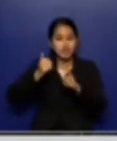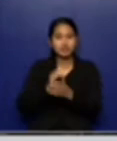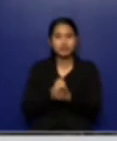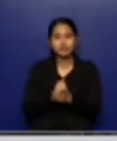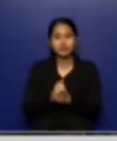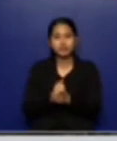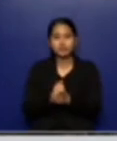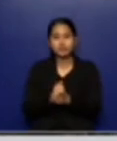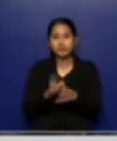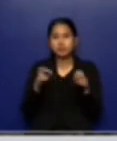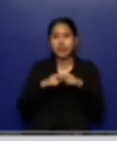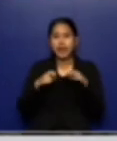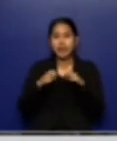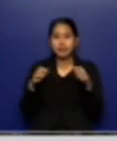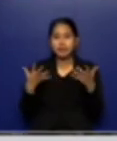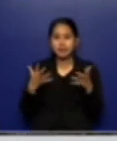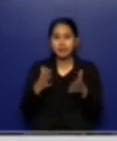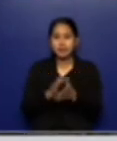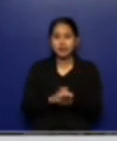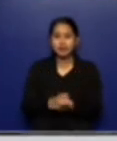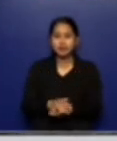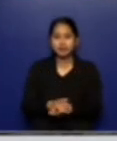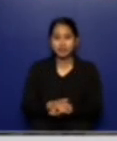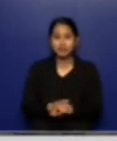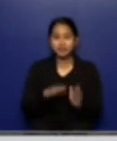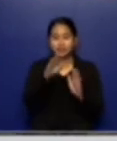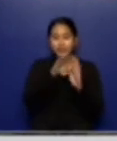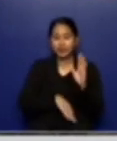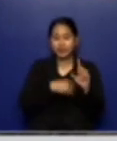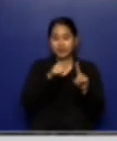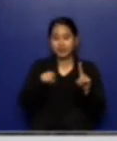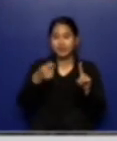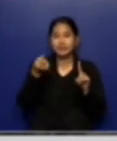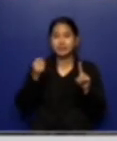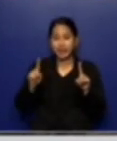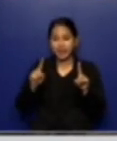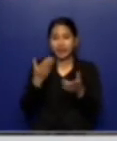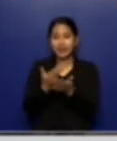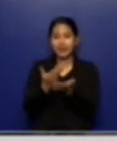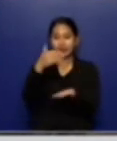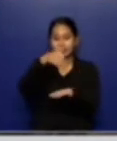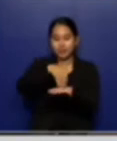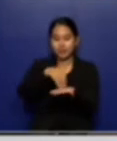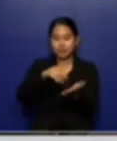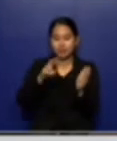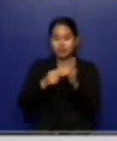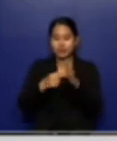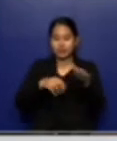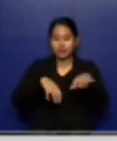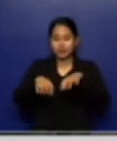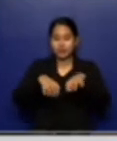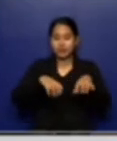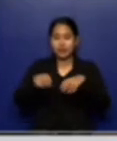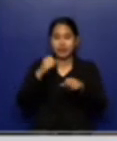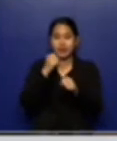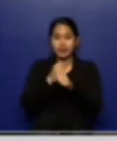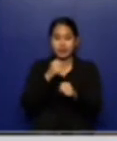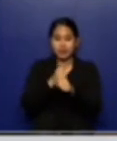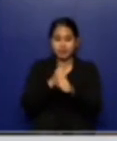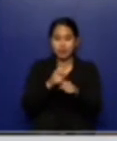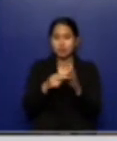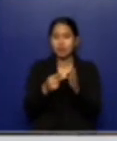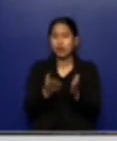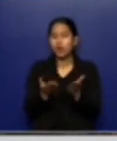ก็คงไม่ติดใจเพราะว่าจากข้อ1ถึงข้อ11ของงบกลางมันก็ต้องจัดตามพลังงานที่รับ